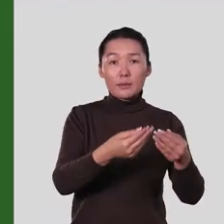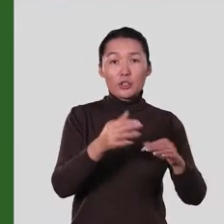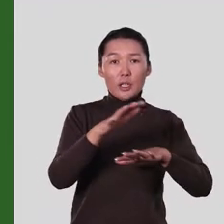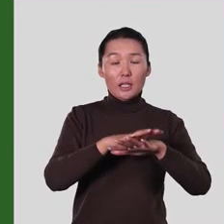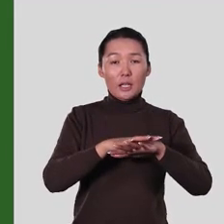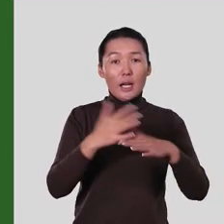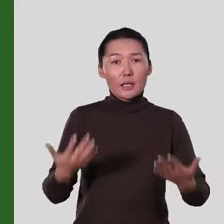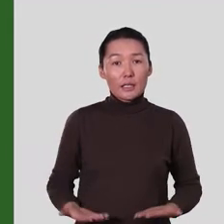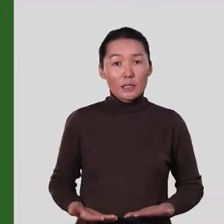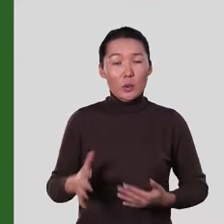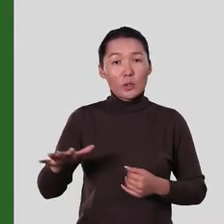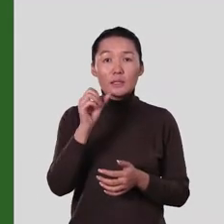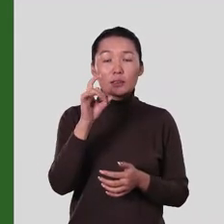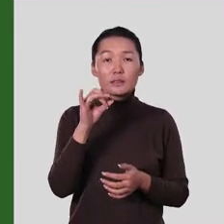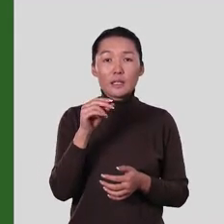пунктов.